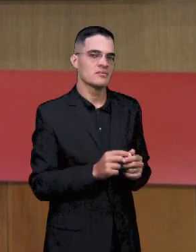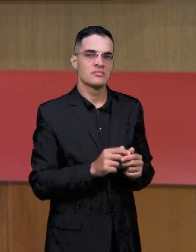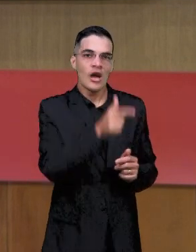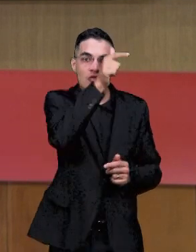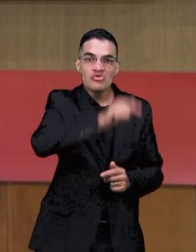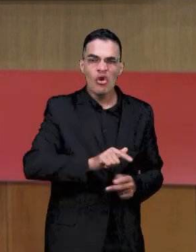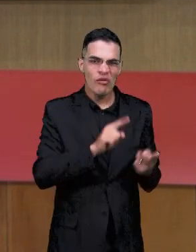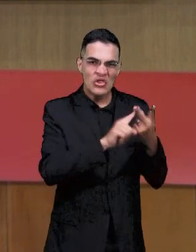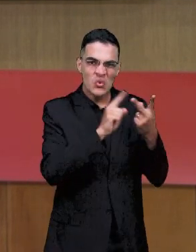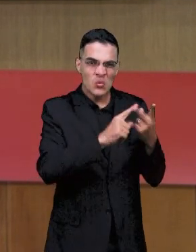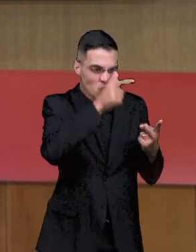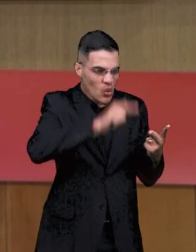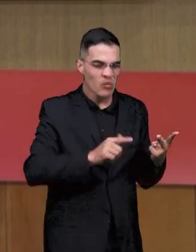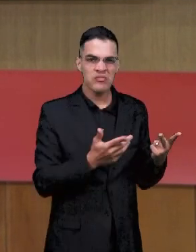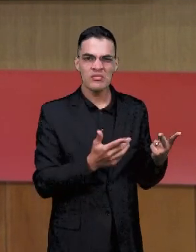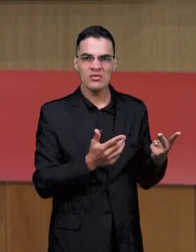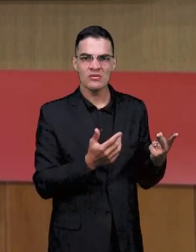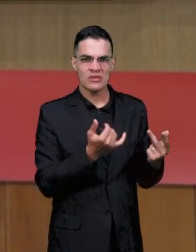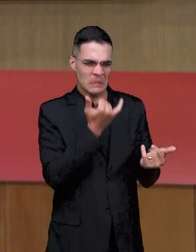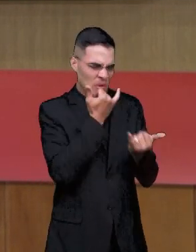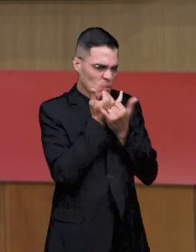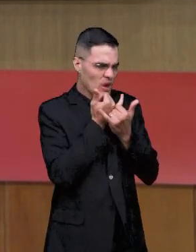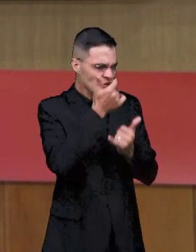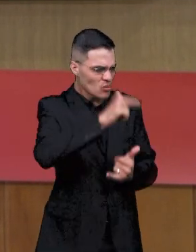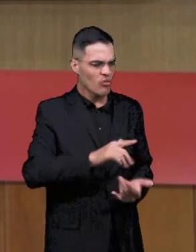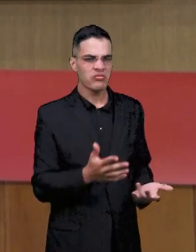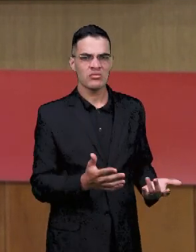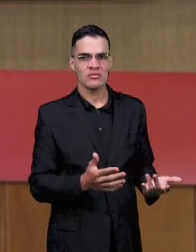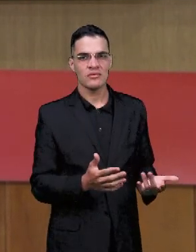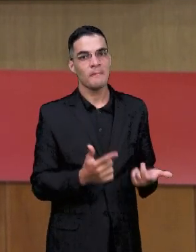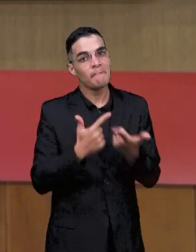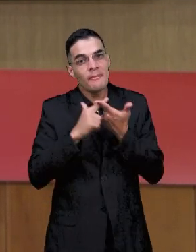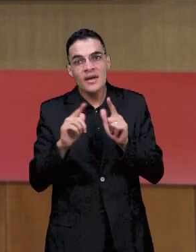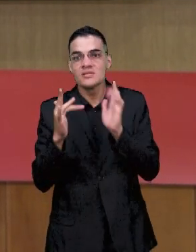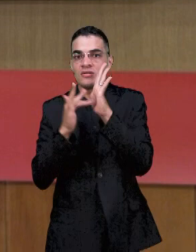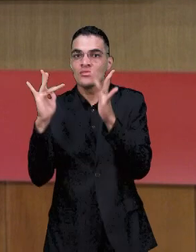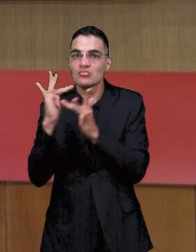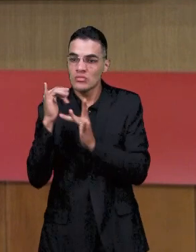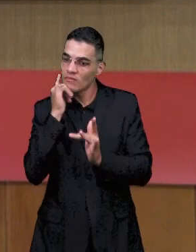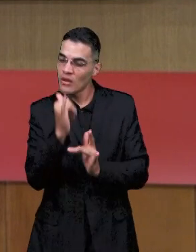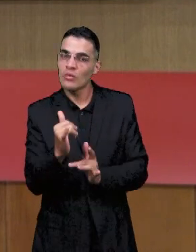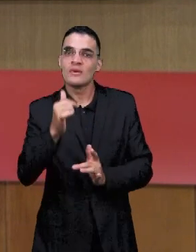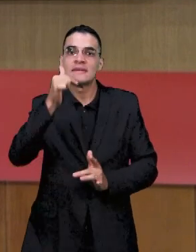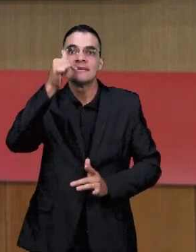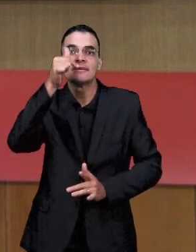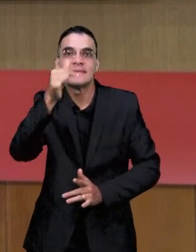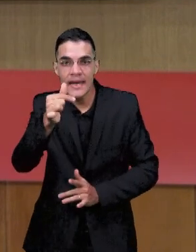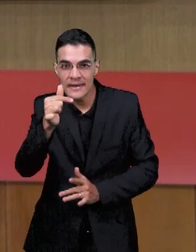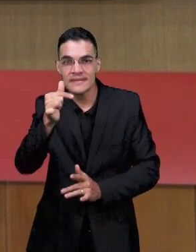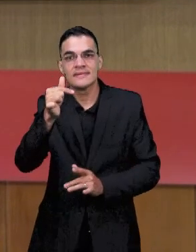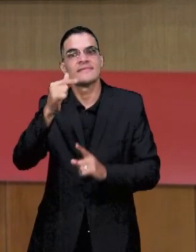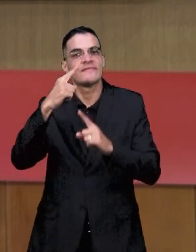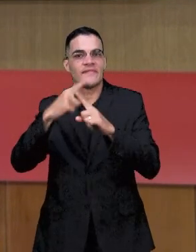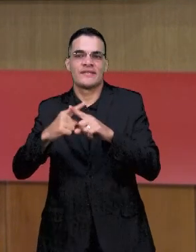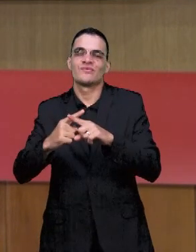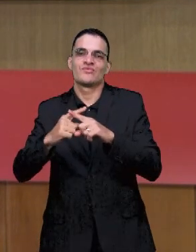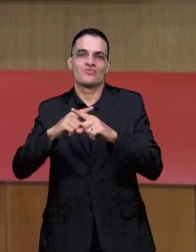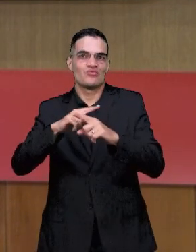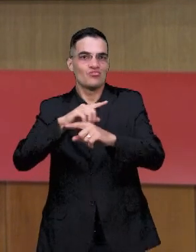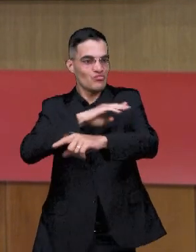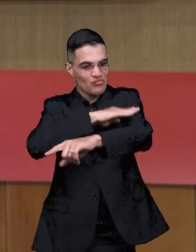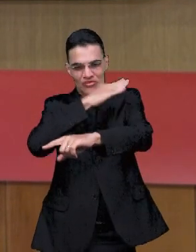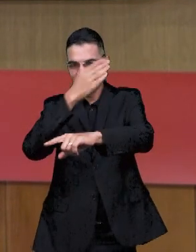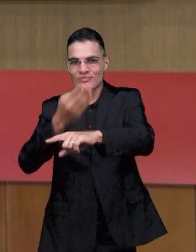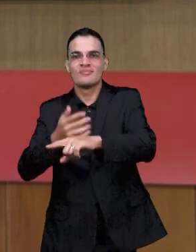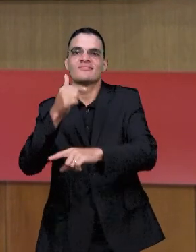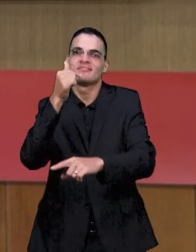прощаю. А когда согрешают еще раз, но Иисус говорит 7 раз в день. Если 1 раз в месяц